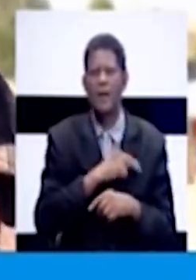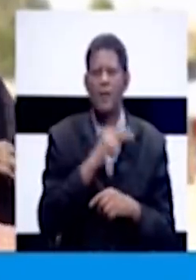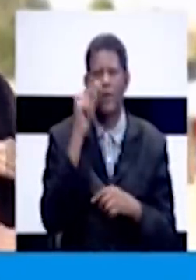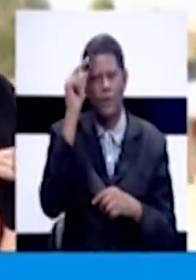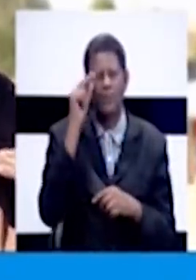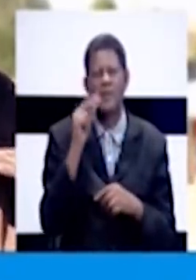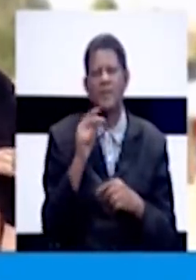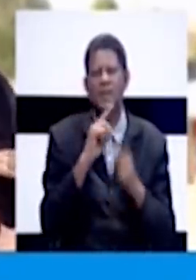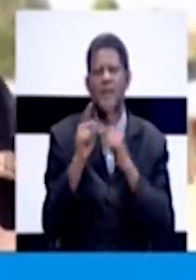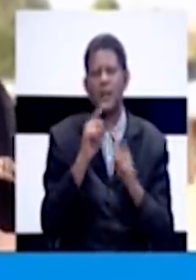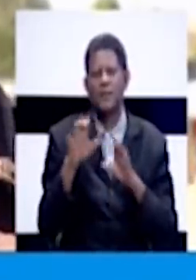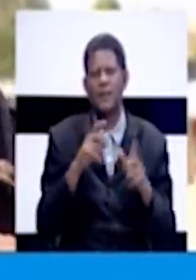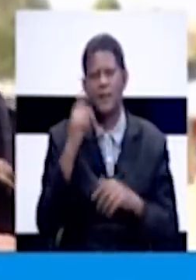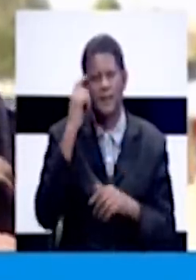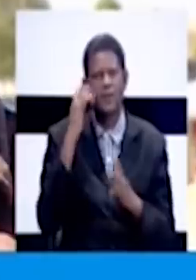ክዛረበ ዝገበረ እዩ ትግራዋይ